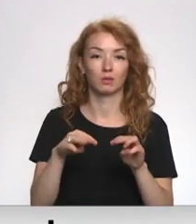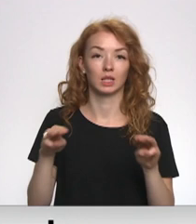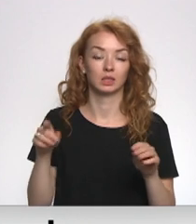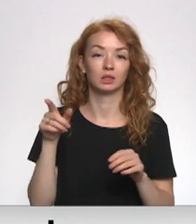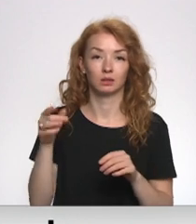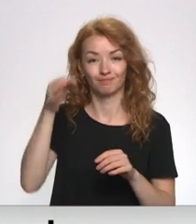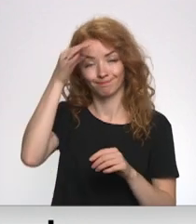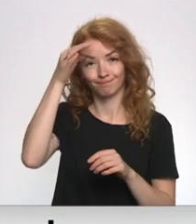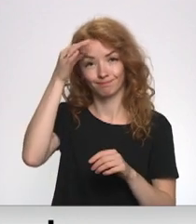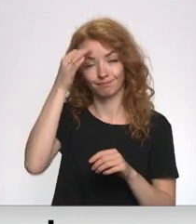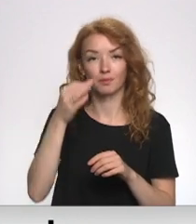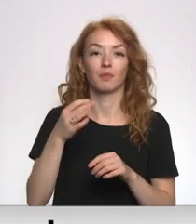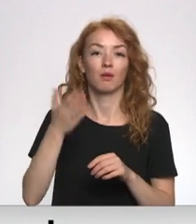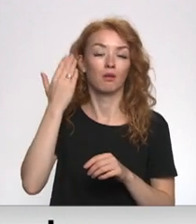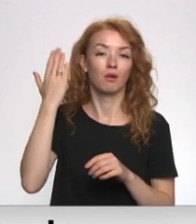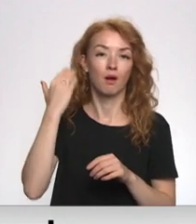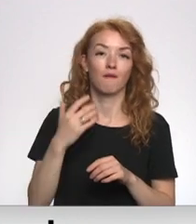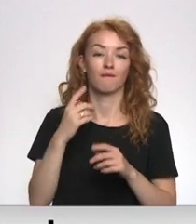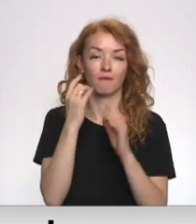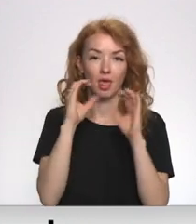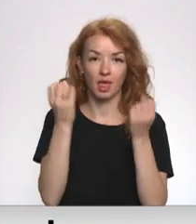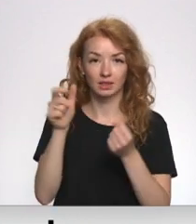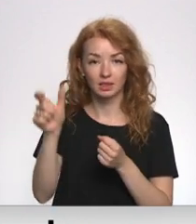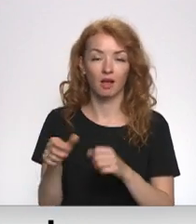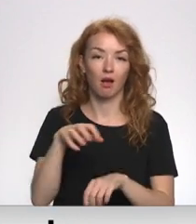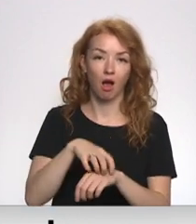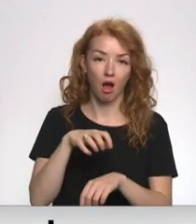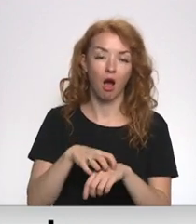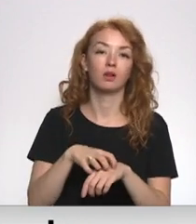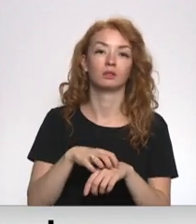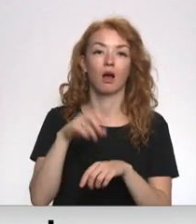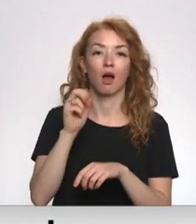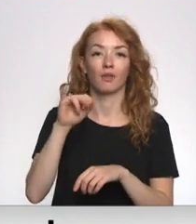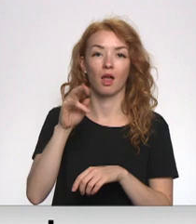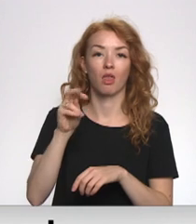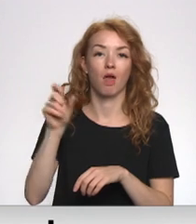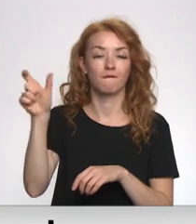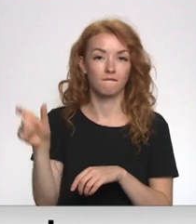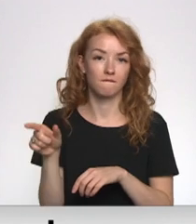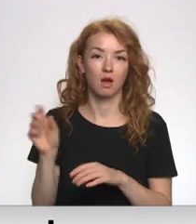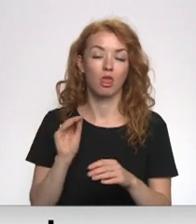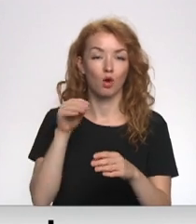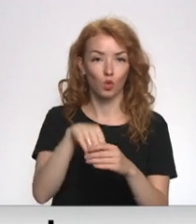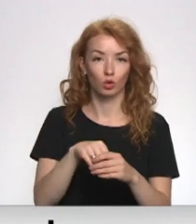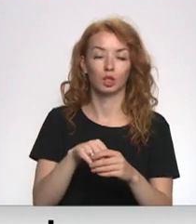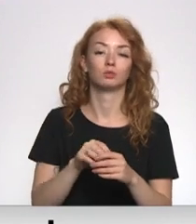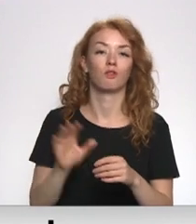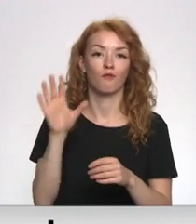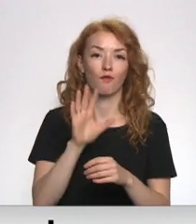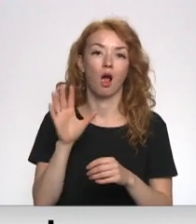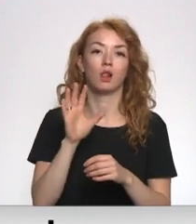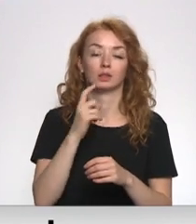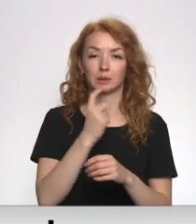ārlietu ministra vēstnieka, deputāta un ārsta Georga Andrejeva ieguldījums Latvijas valstiskumu un ārlietu dienesta atjaunošanā